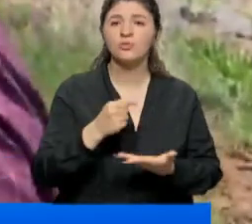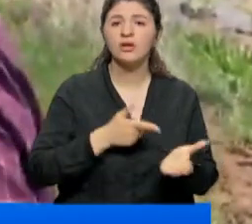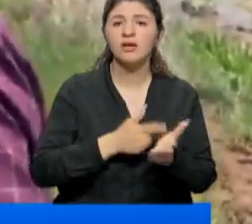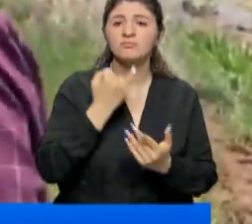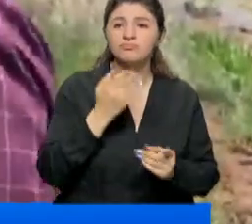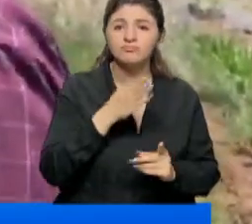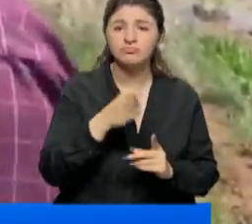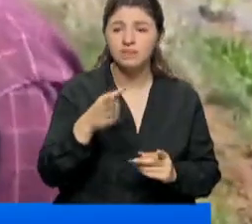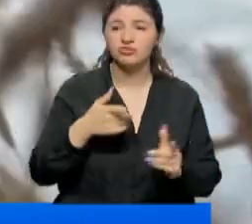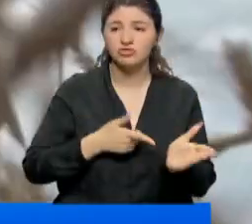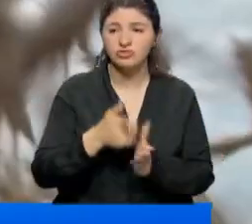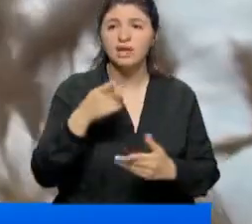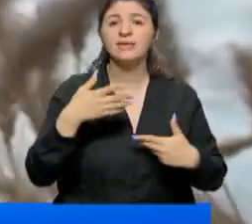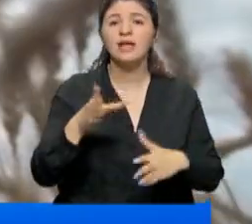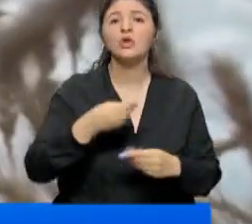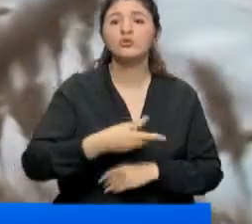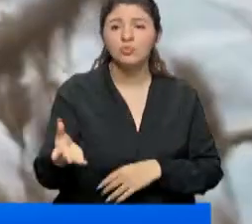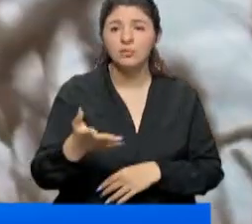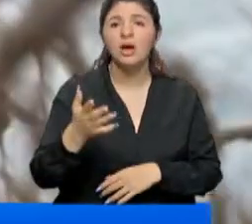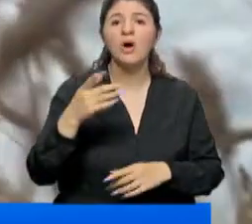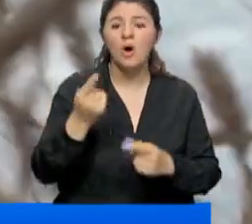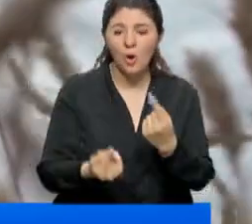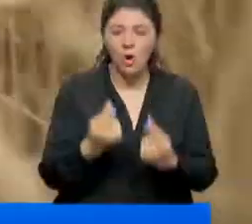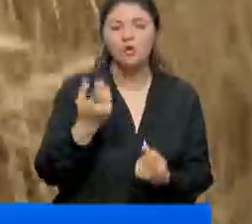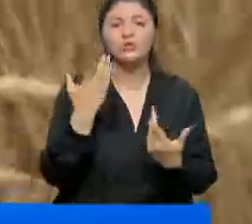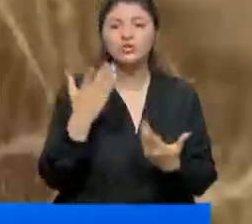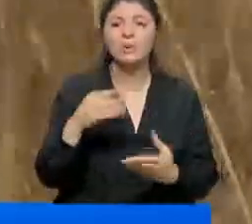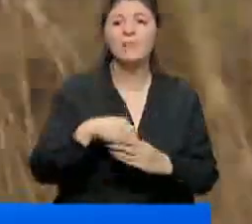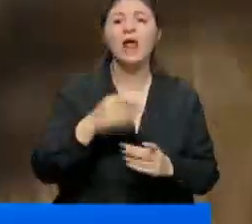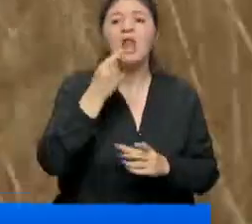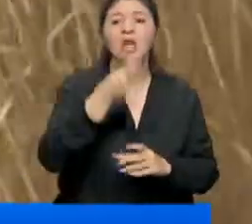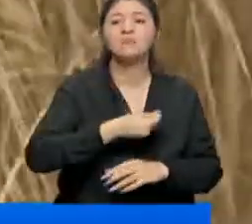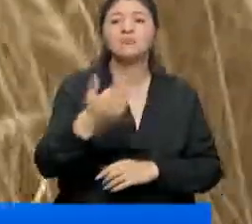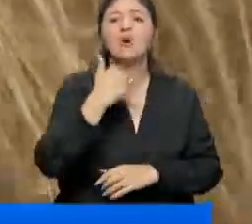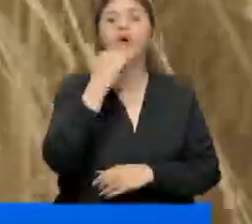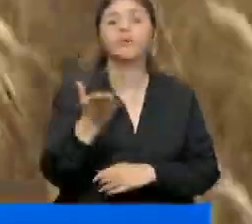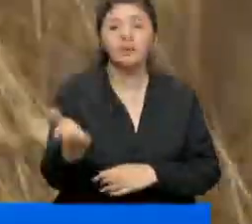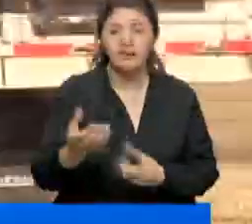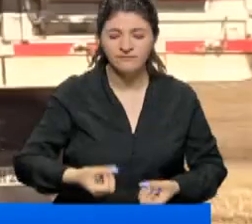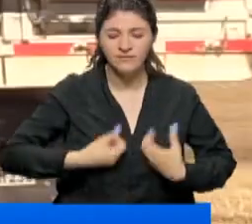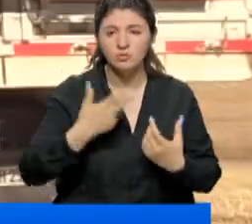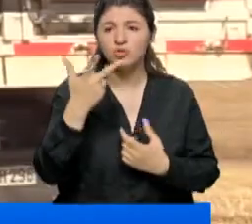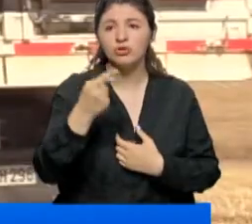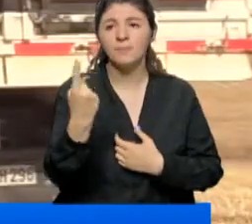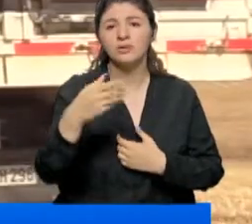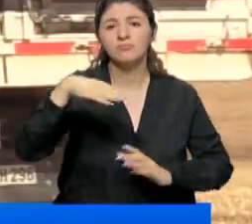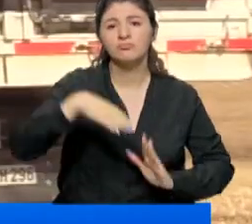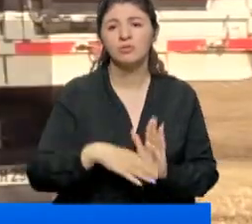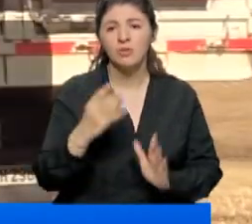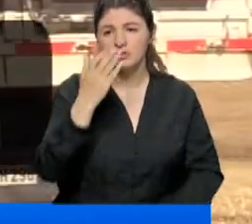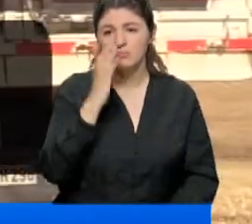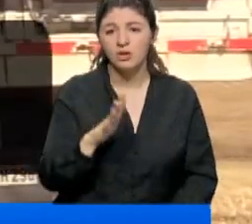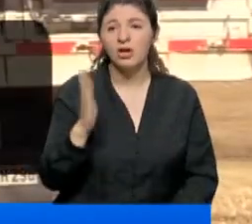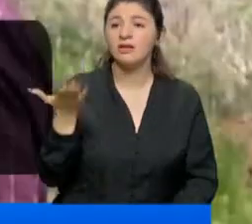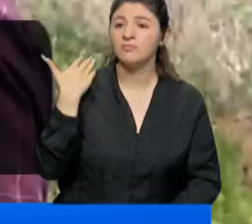tarlasında ziyaret ettiği Çiftçi değil gübre yabani otlar için ilaç dahi atamadı tarlasına veriminin üçte birine düşmesini